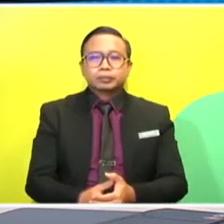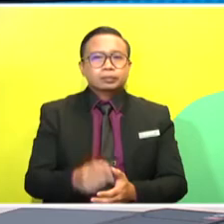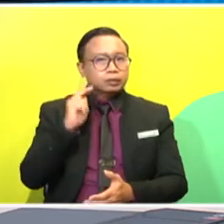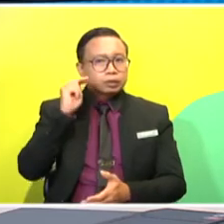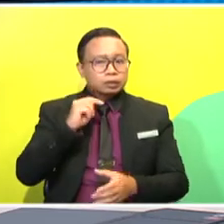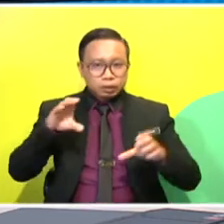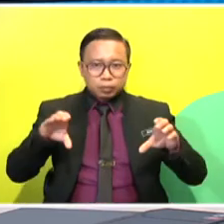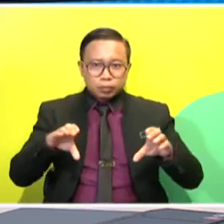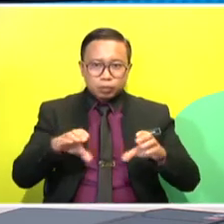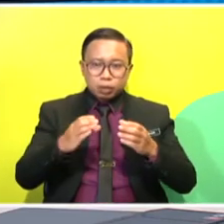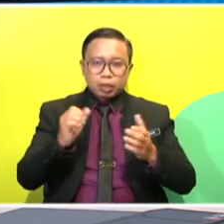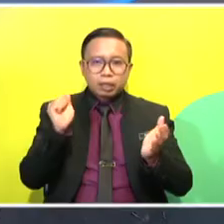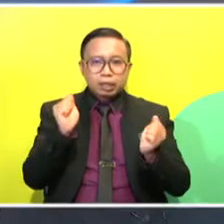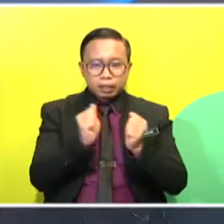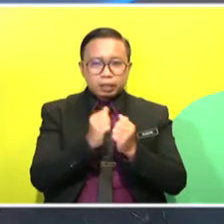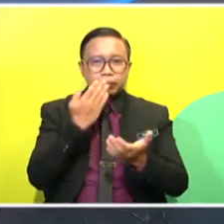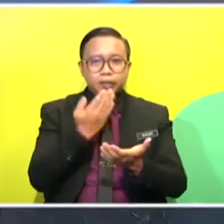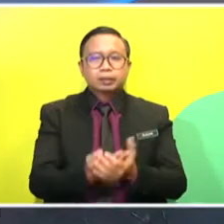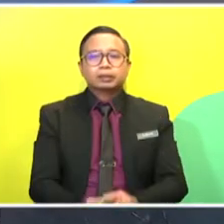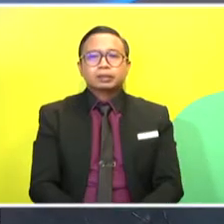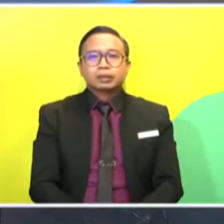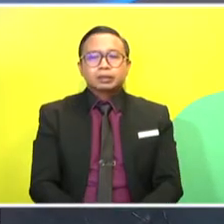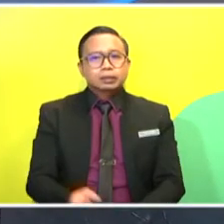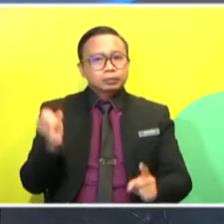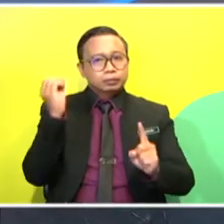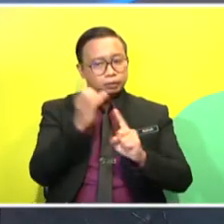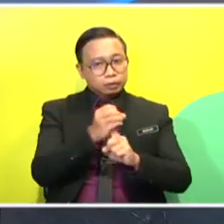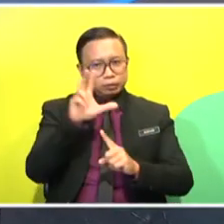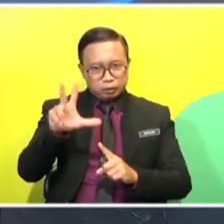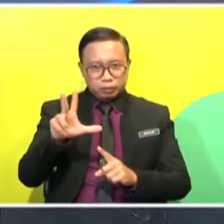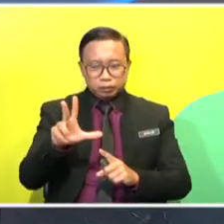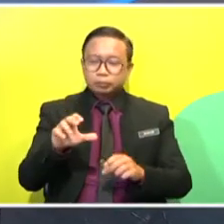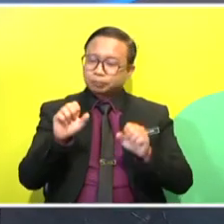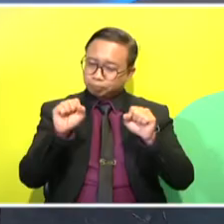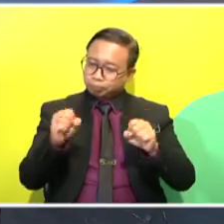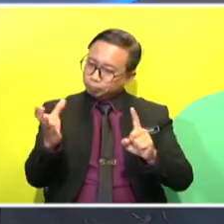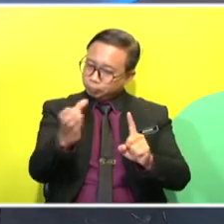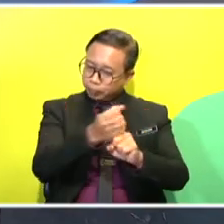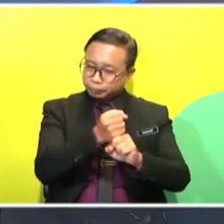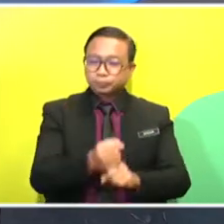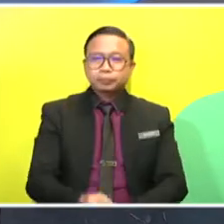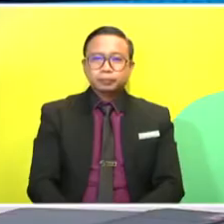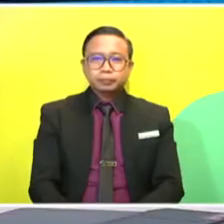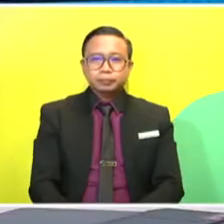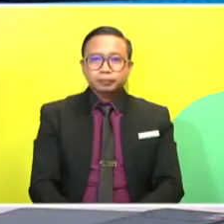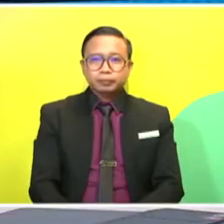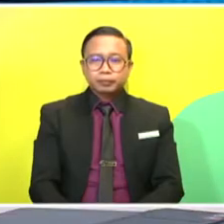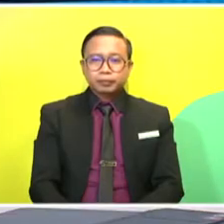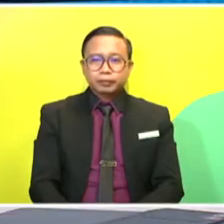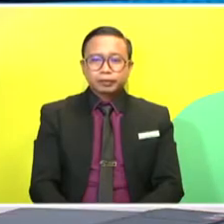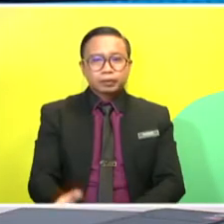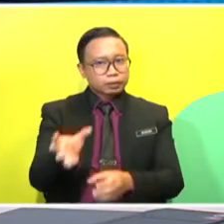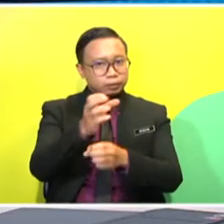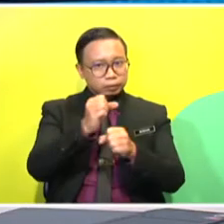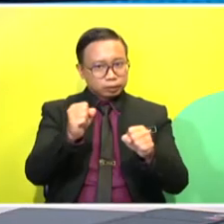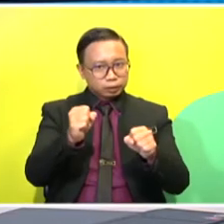dan cemerlang. Jadi, objektif ketiga kita pun tercapai. Juga tercapai. Jadi, kesimpulannya, pada pembelajaran pada